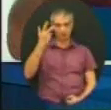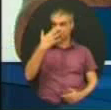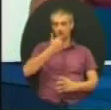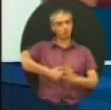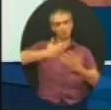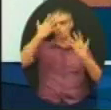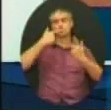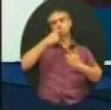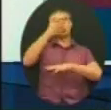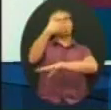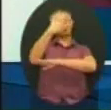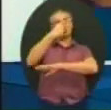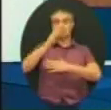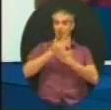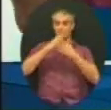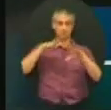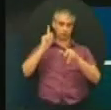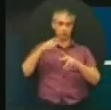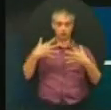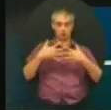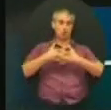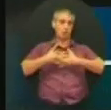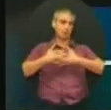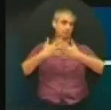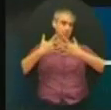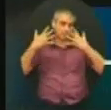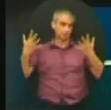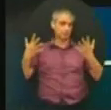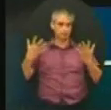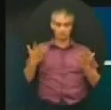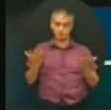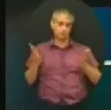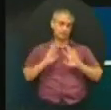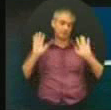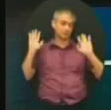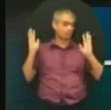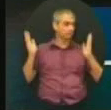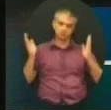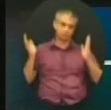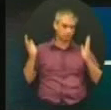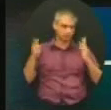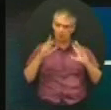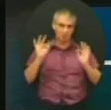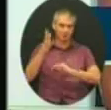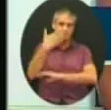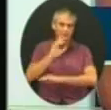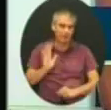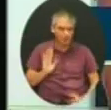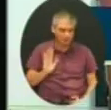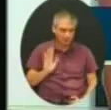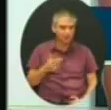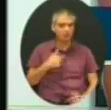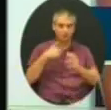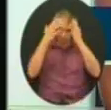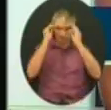מנהיג דגול, יגידו, זה ממלכתי, זה יהיה בהחלטת ממשלה, כי יש לו שם קואליציה חד גונית, וזהו. זה לא טקס ממלכתי. עכשיו, אני